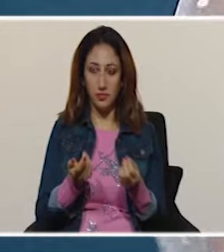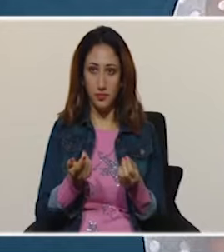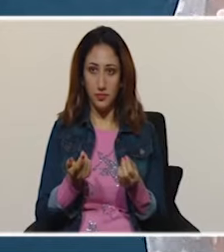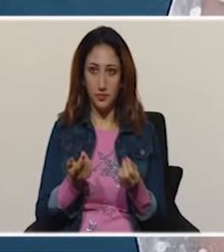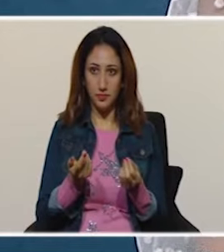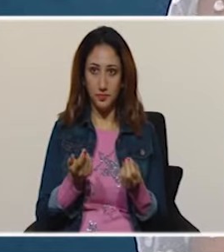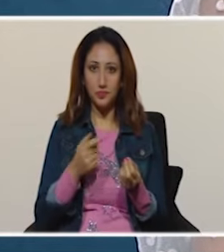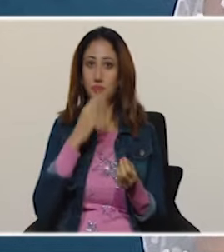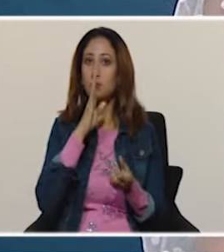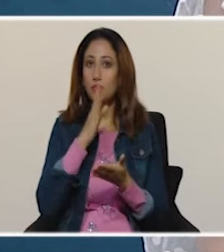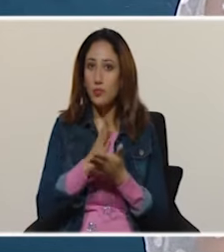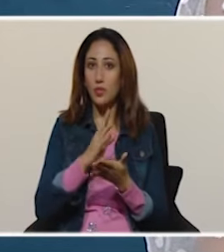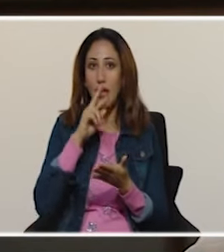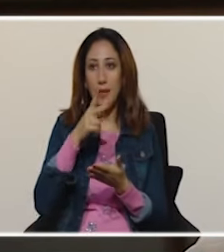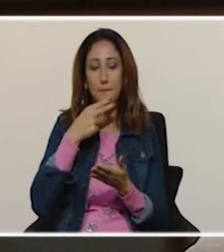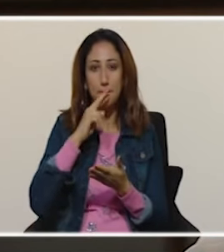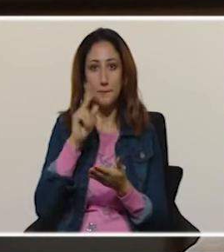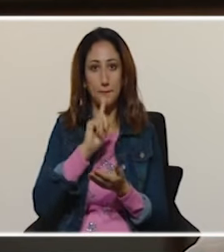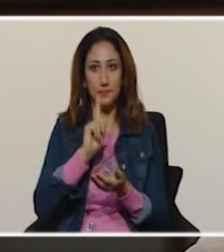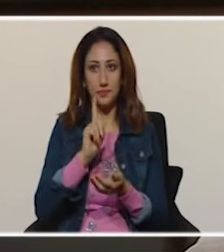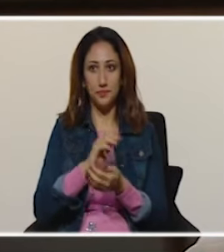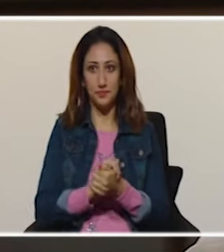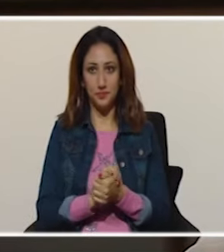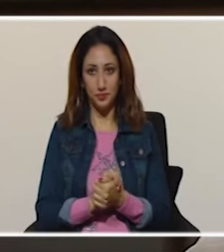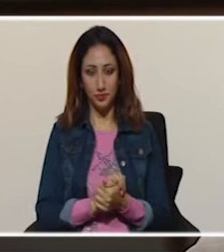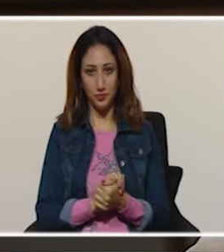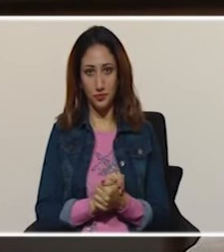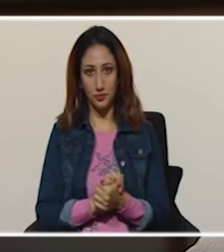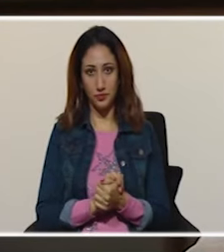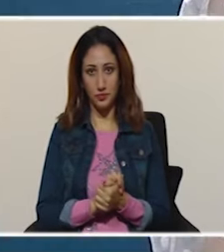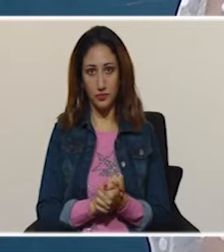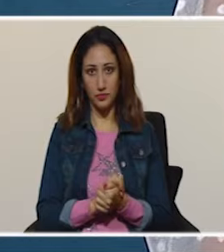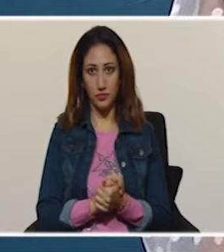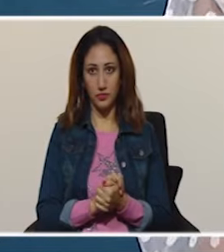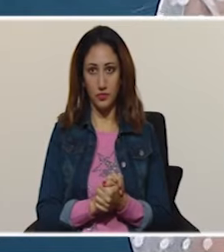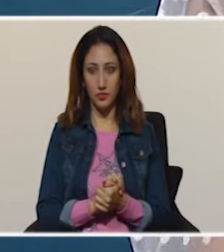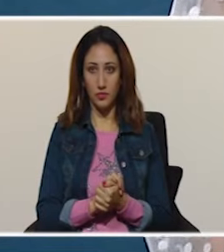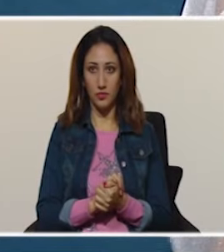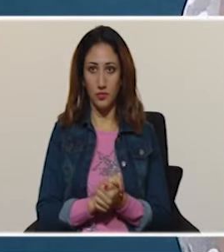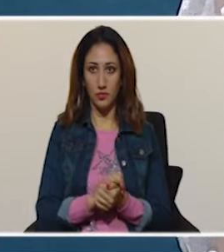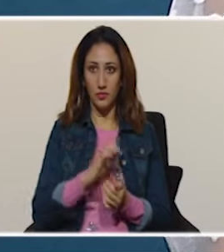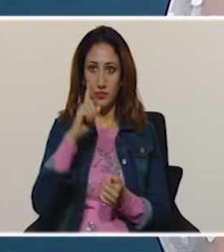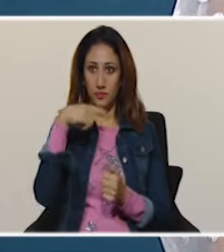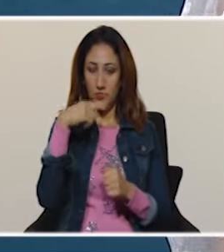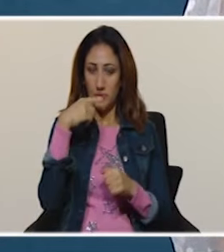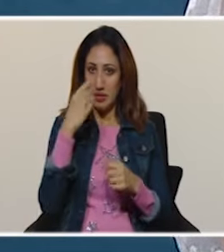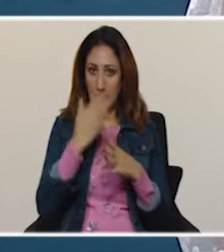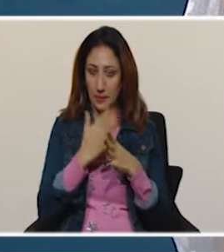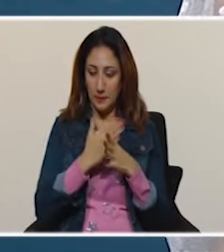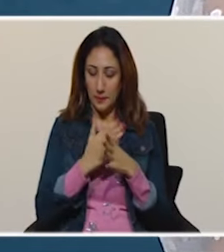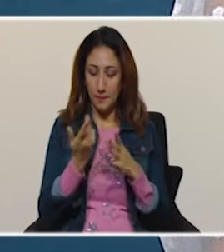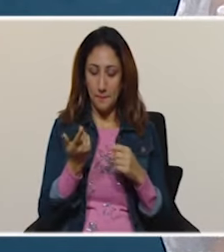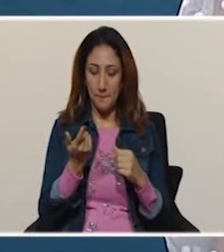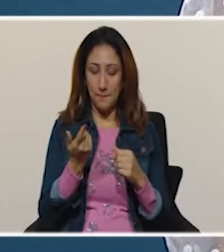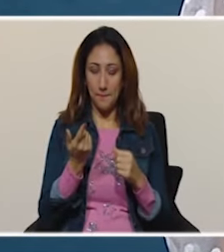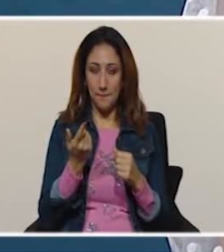فبحبه يكون صادق يقول الحقيقه رام متاثر اكثر بيكي ولا بناجي جوزك؟ طب لا طبعا احنا